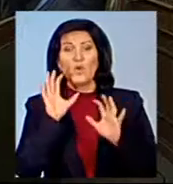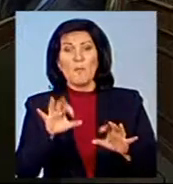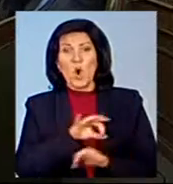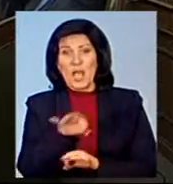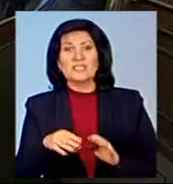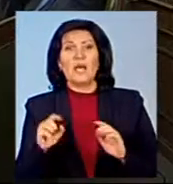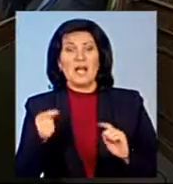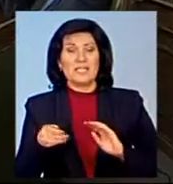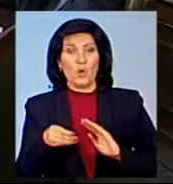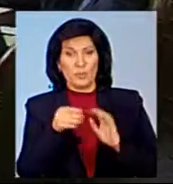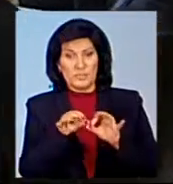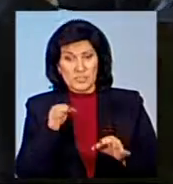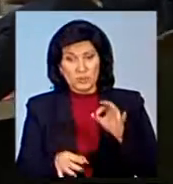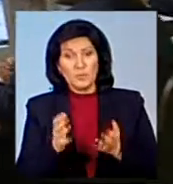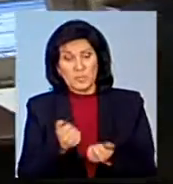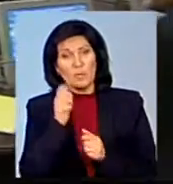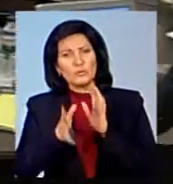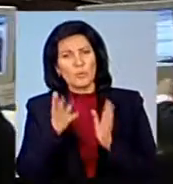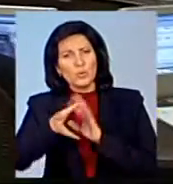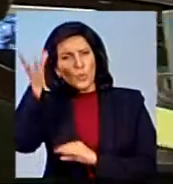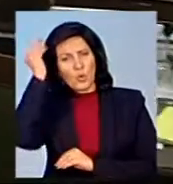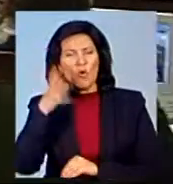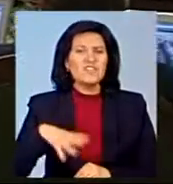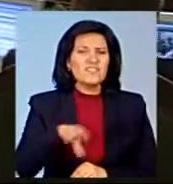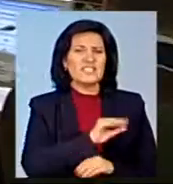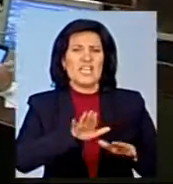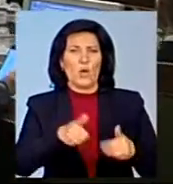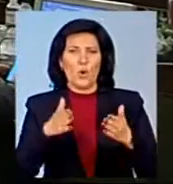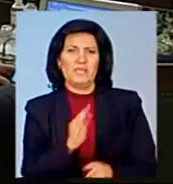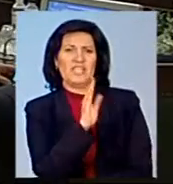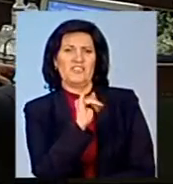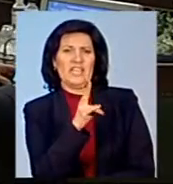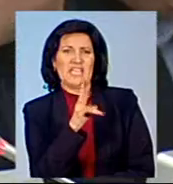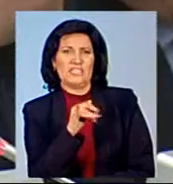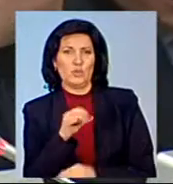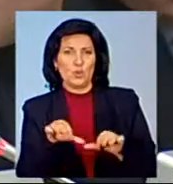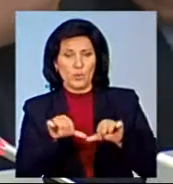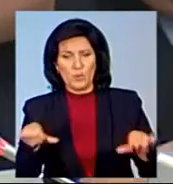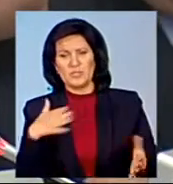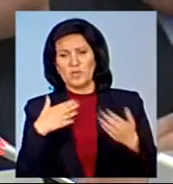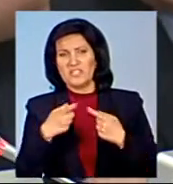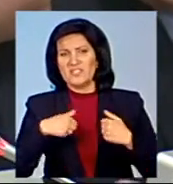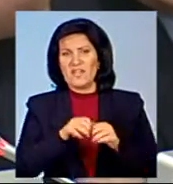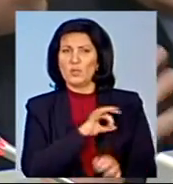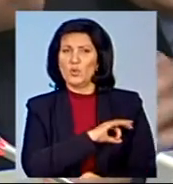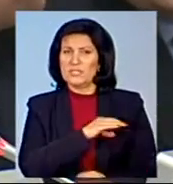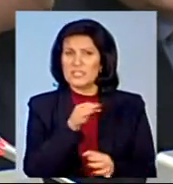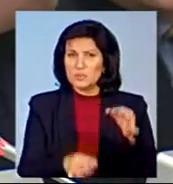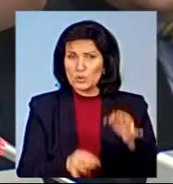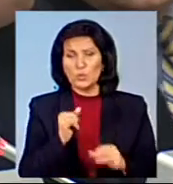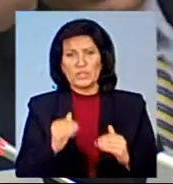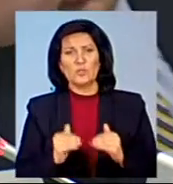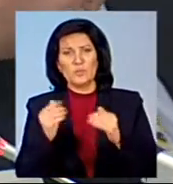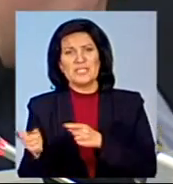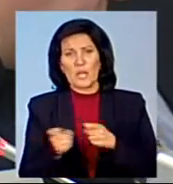суд підтримують, але за умови, що будуть враховані всі рекомендації Венеційської комісії. А саме стосовно сфери юрисдикції суду та